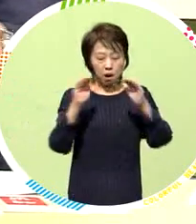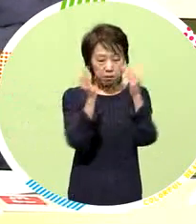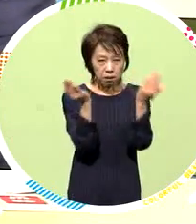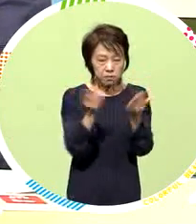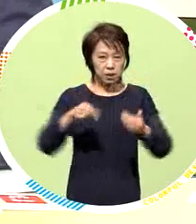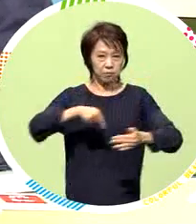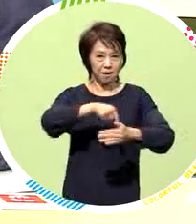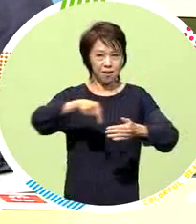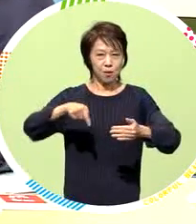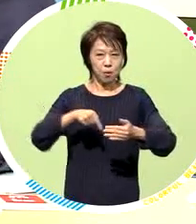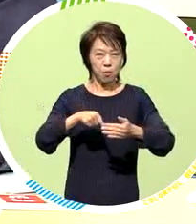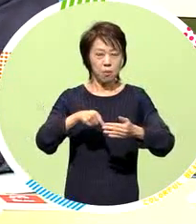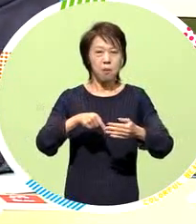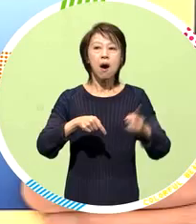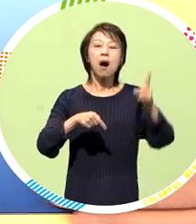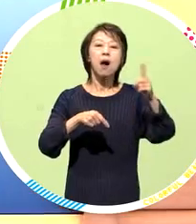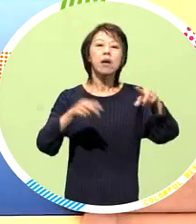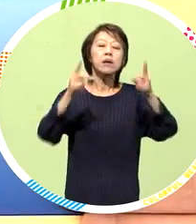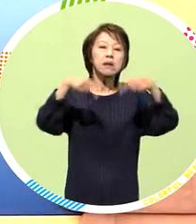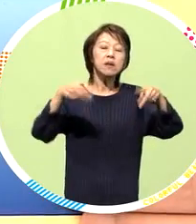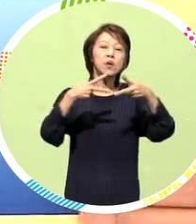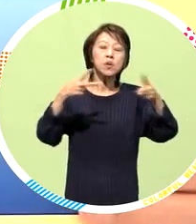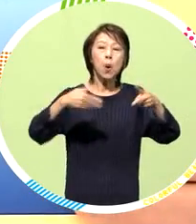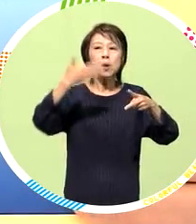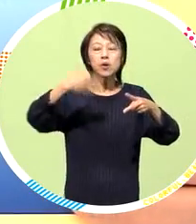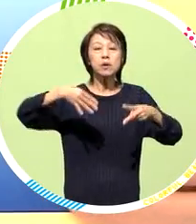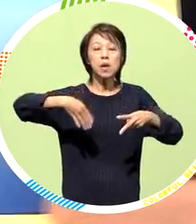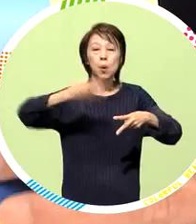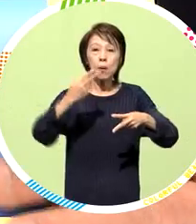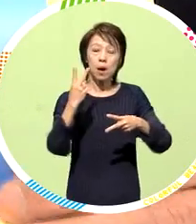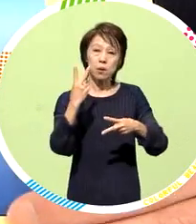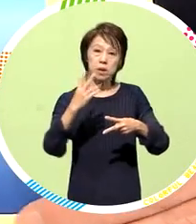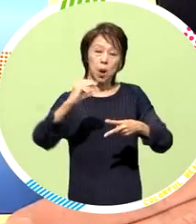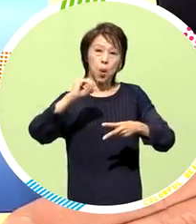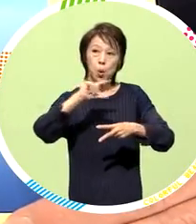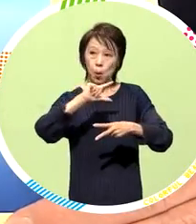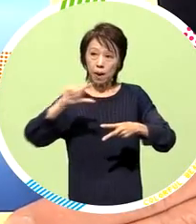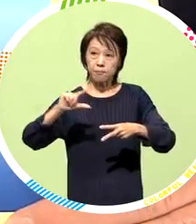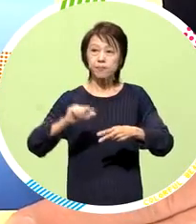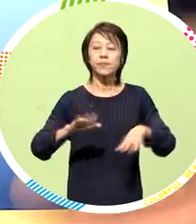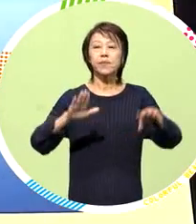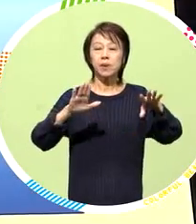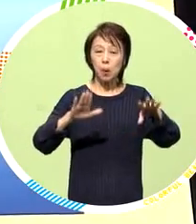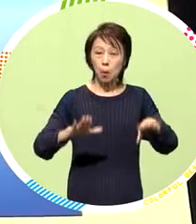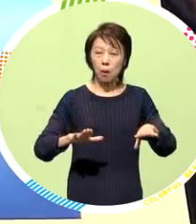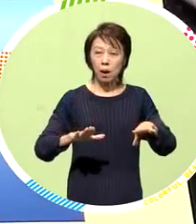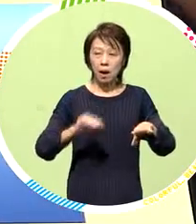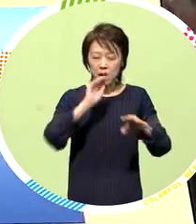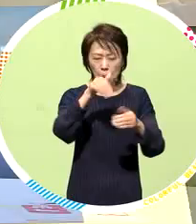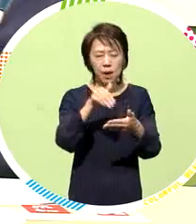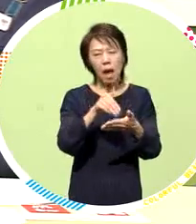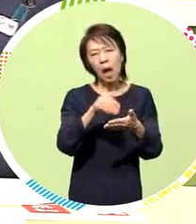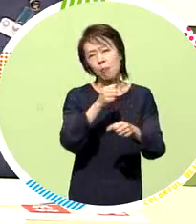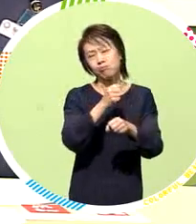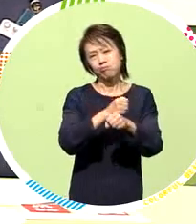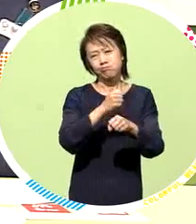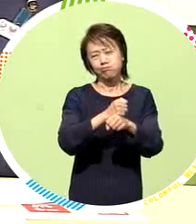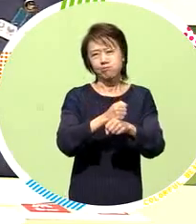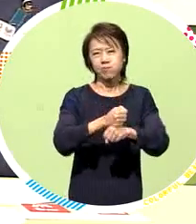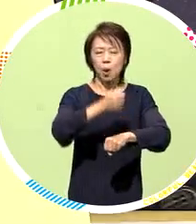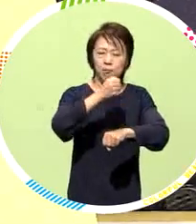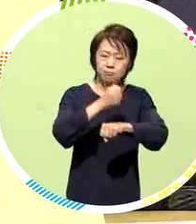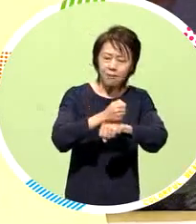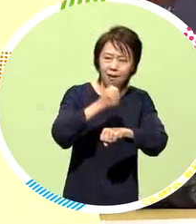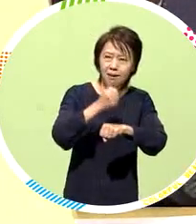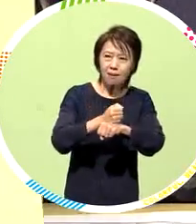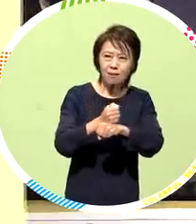ね全体が1兆9402億円なんですけど今回ねえよさんその他に苦労したんですよ見てみ